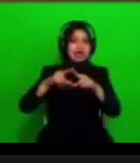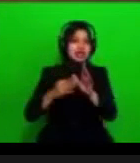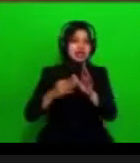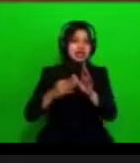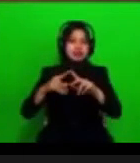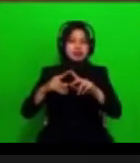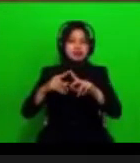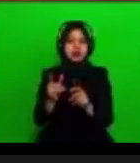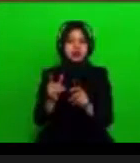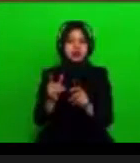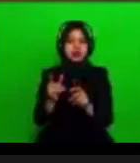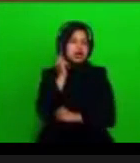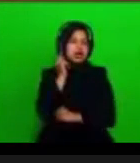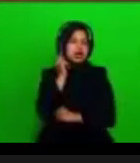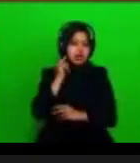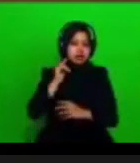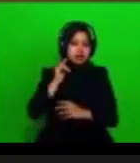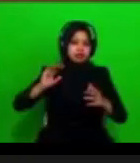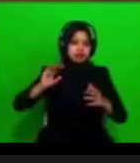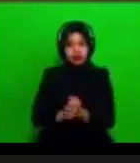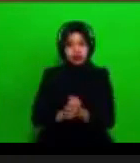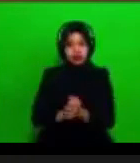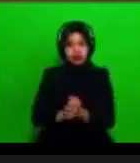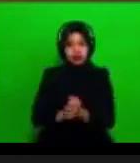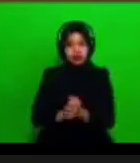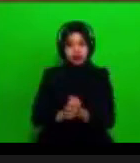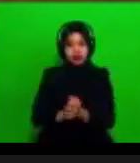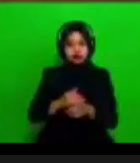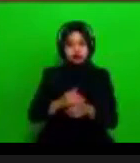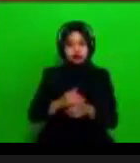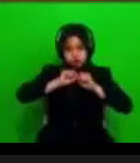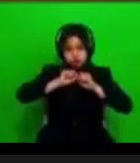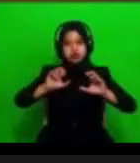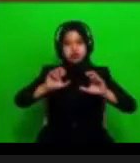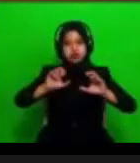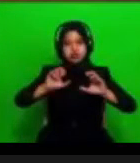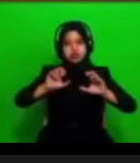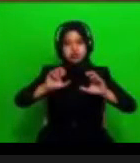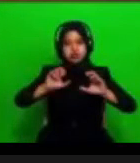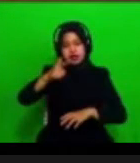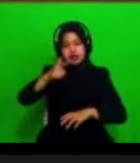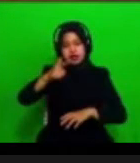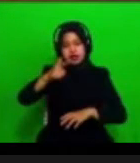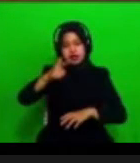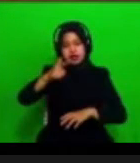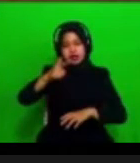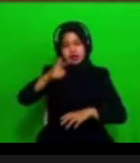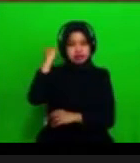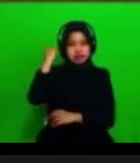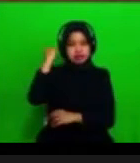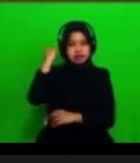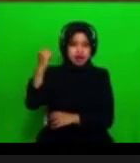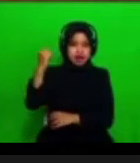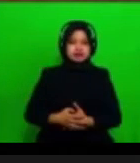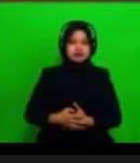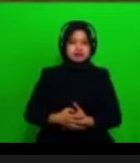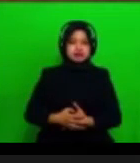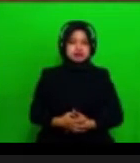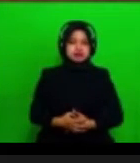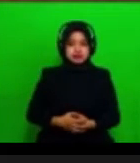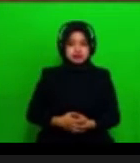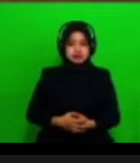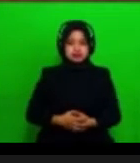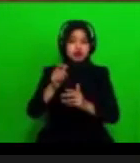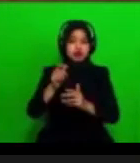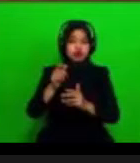Jadikanlah semua kegiatan dan aktivitas kami menjadi amal saleh dan ibadah kepada-Mu. Allahumma ya